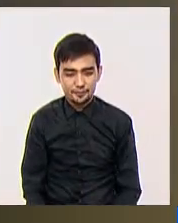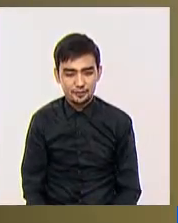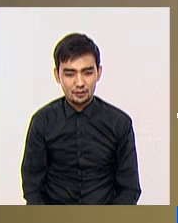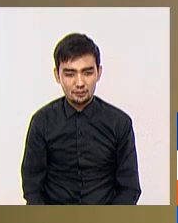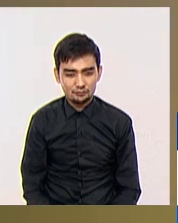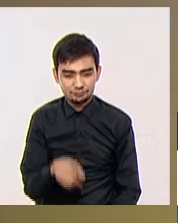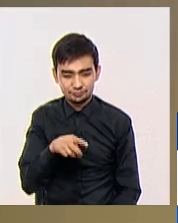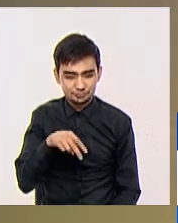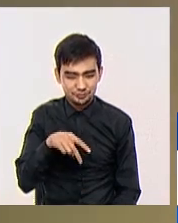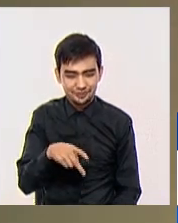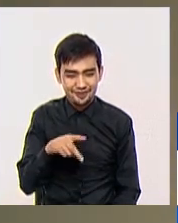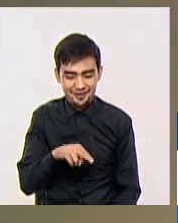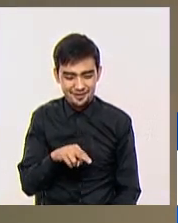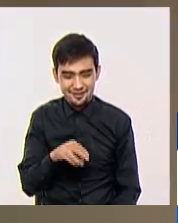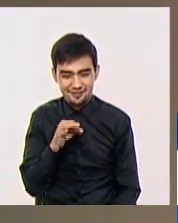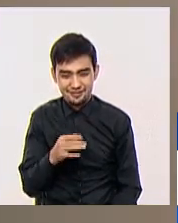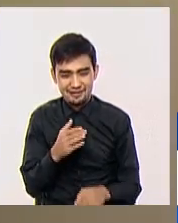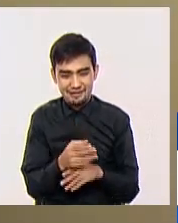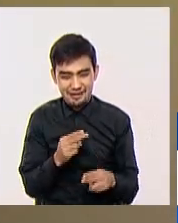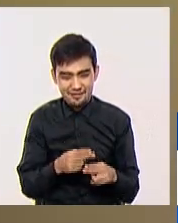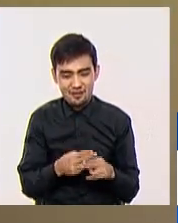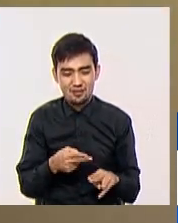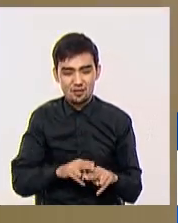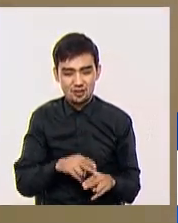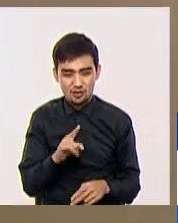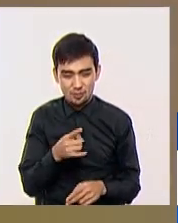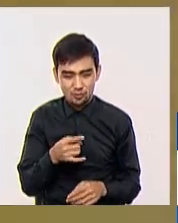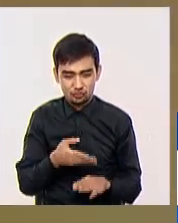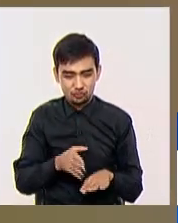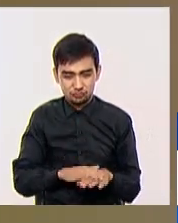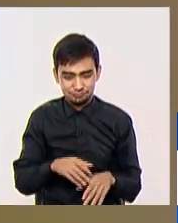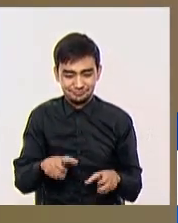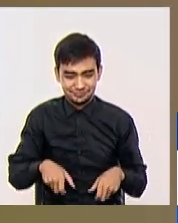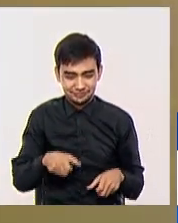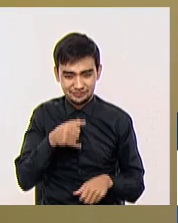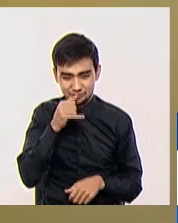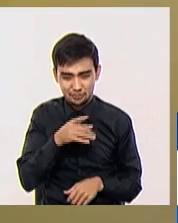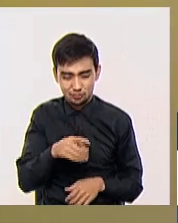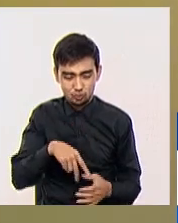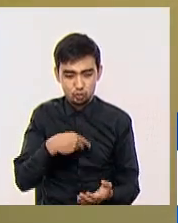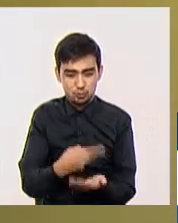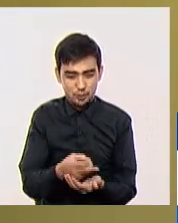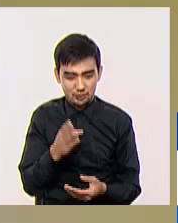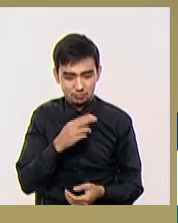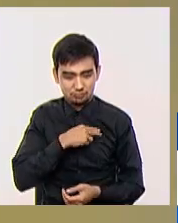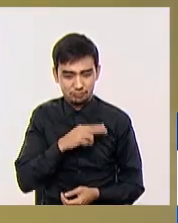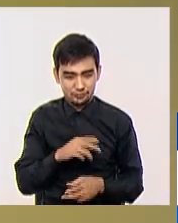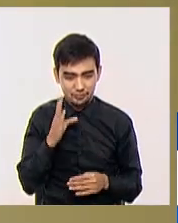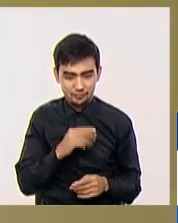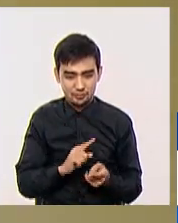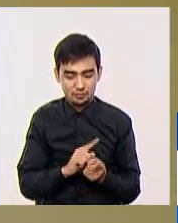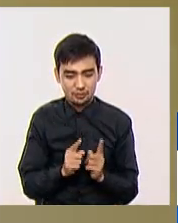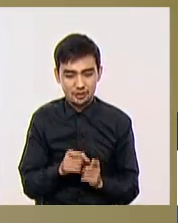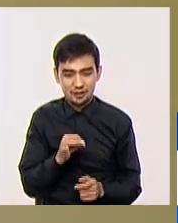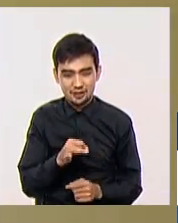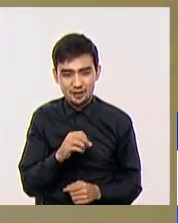Вот это ходунок, вот это дерево, вот это все, это опорные моменты, на которые ребенок тяжелый встав, он может просто угробиться, убиться.